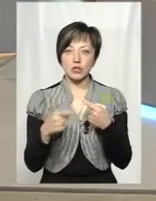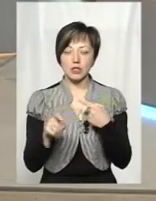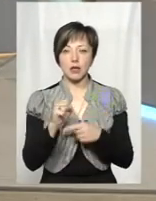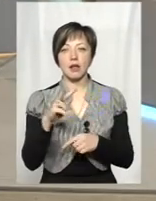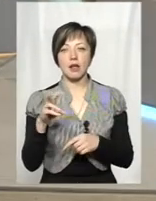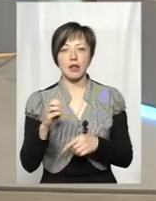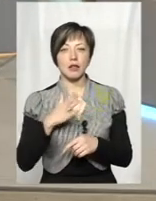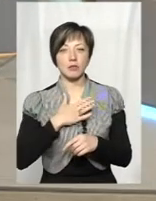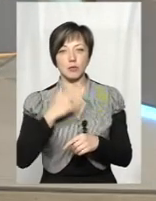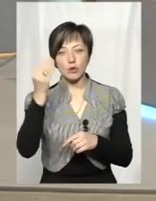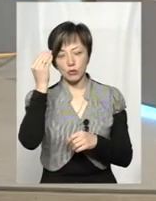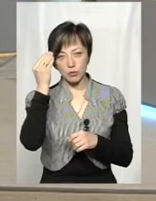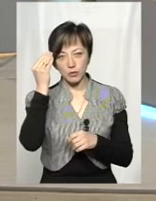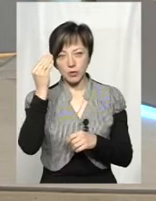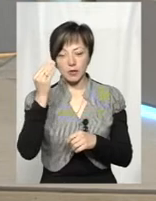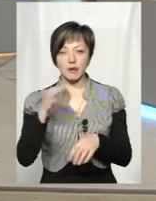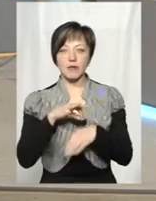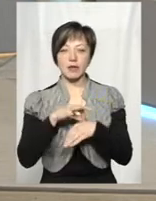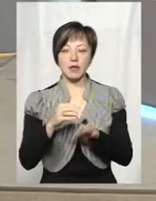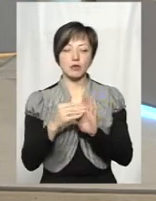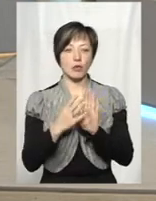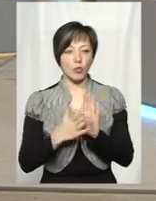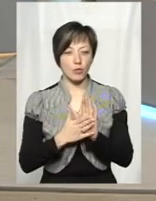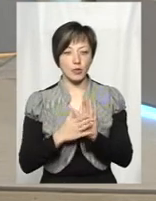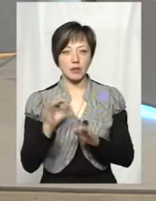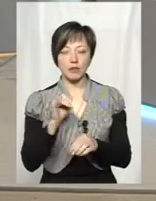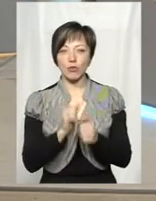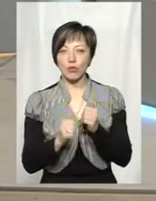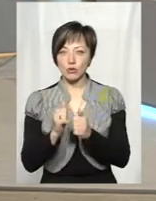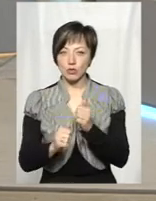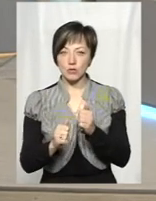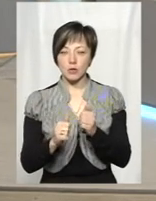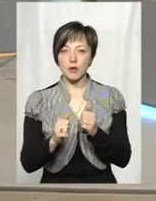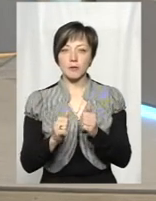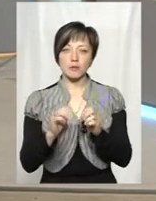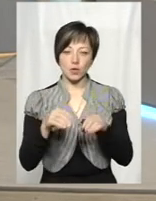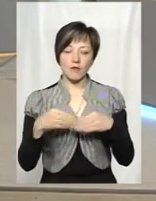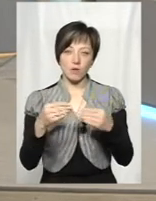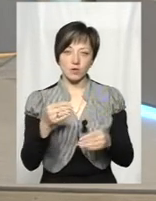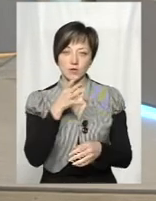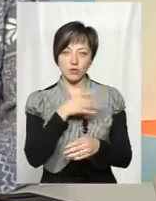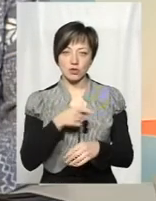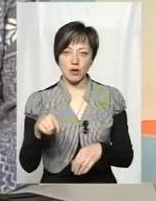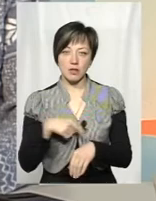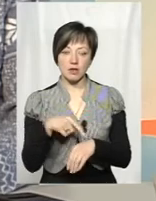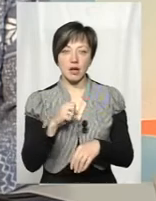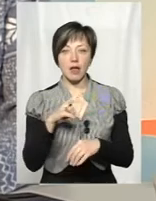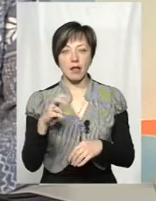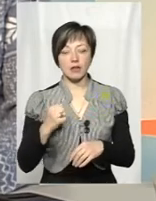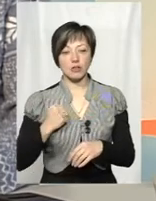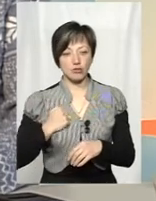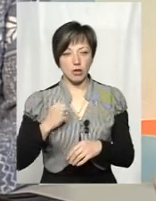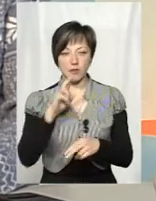як на мене, ведеться облік і кожному буде воздано в свій час. Однак, на